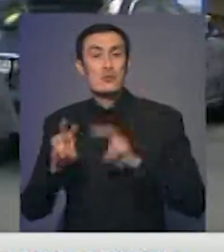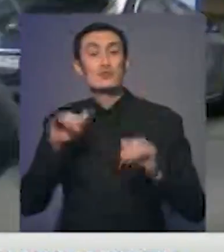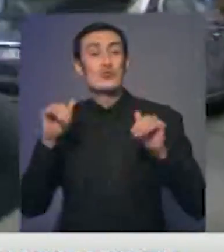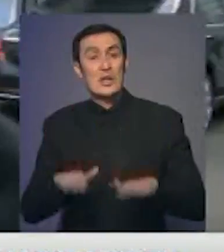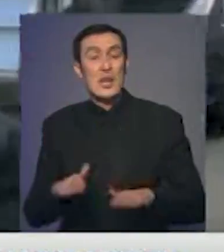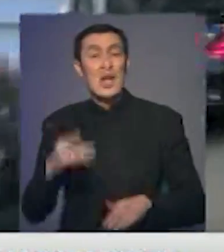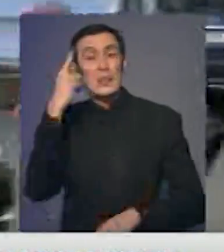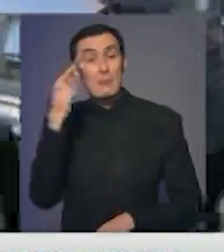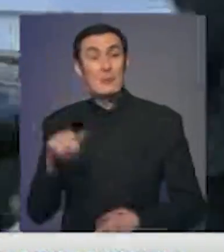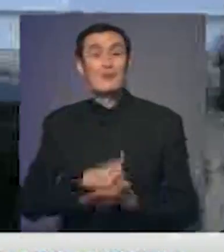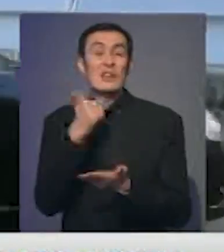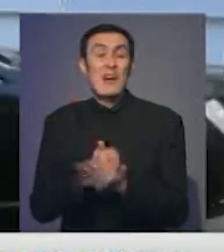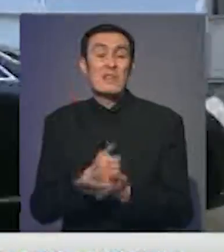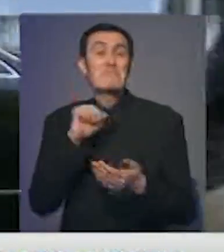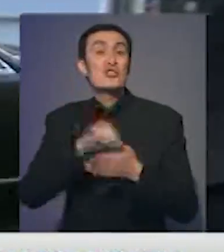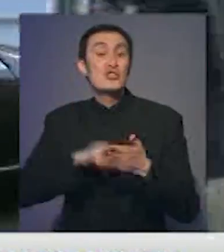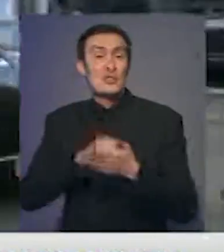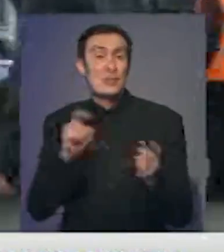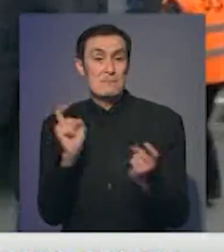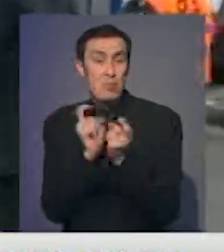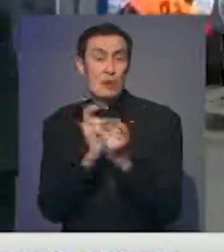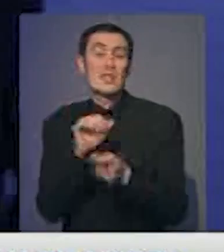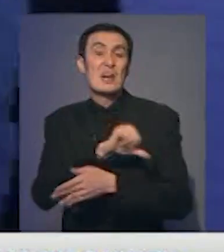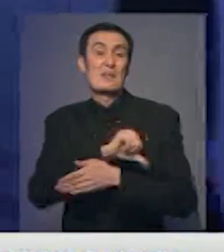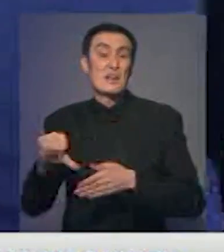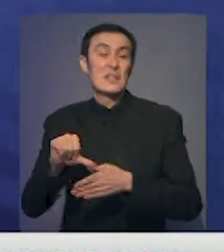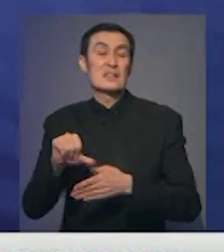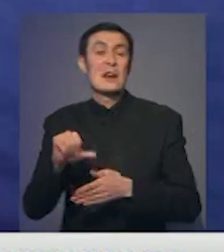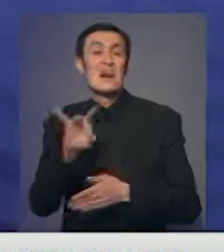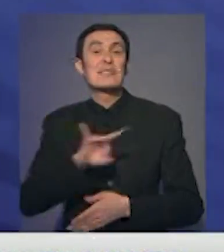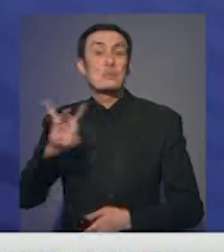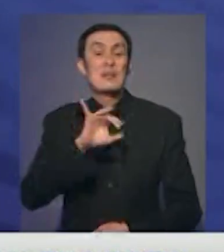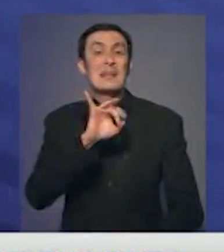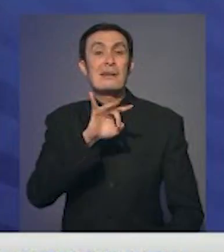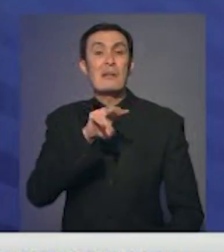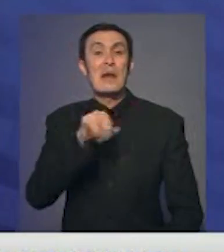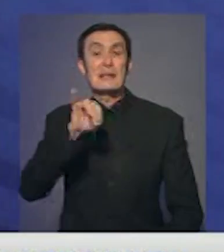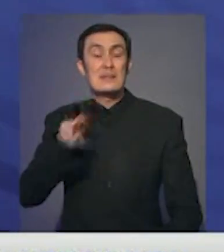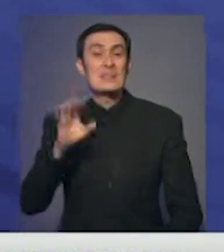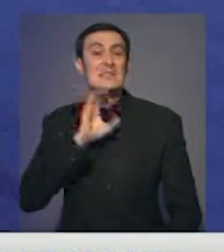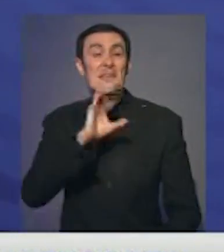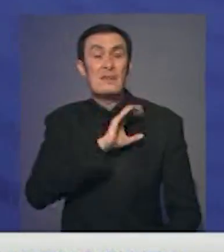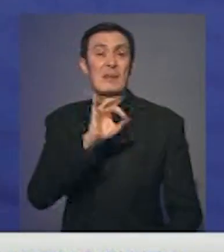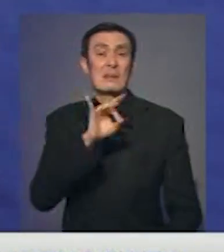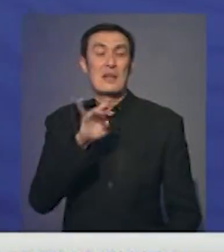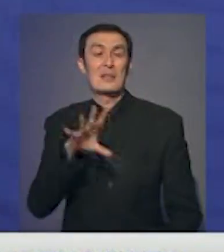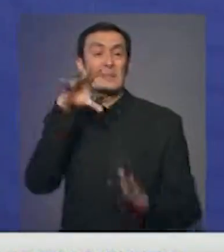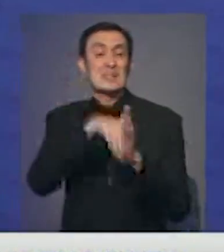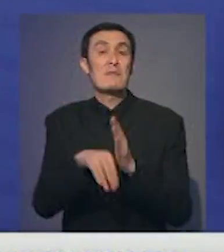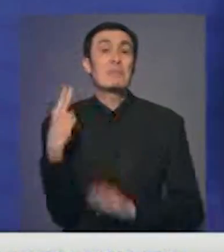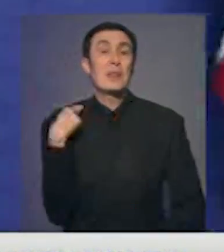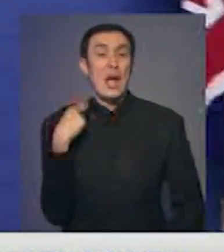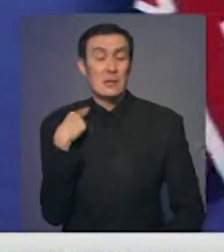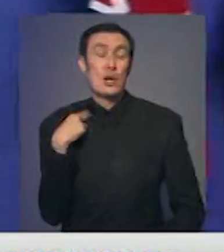решения. Напомним, главным камнем преткновения остается вопрос о границе между Республикой Ирландии и Северной Ирландией в составе